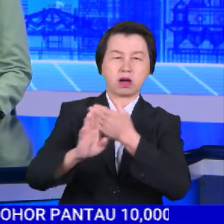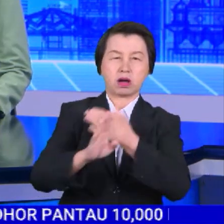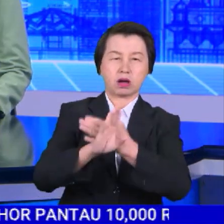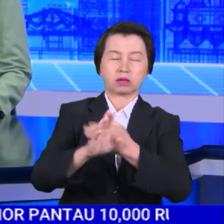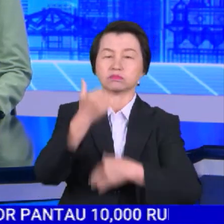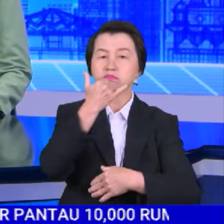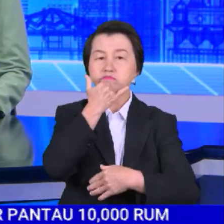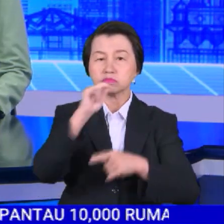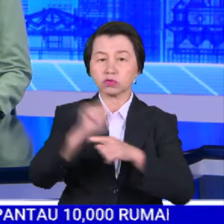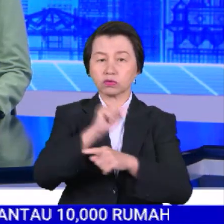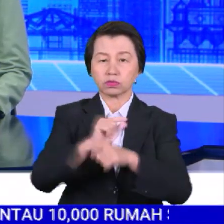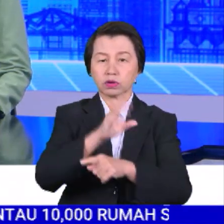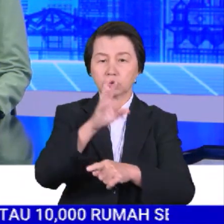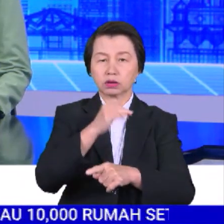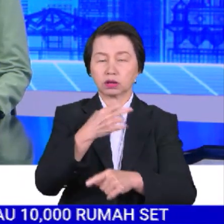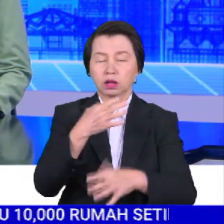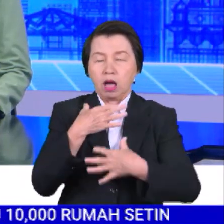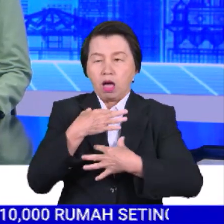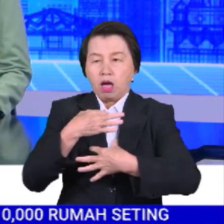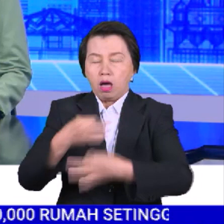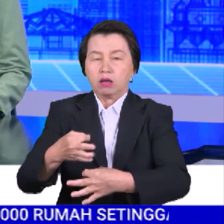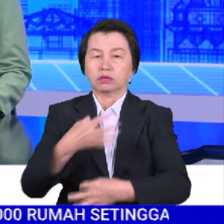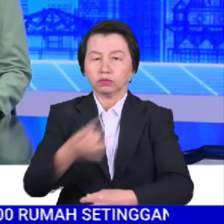berkaitan penyalahgunaan dan ketagihan.